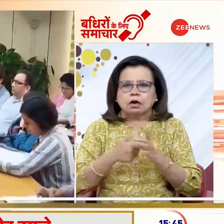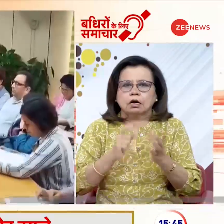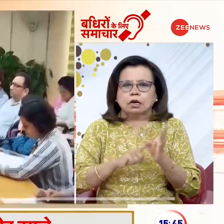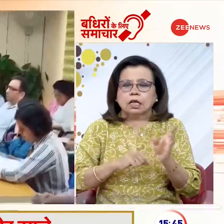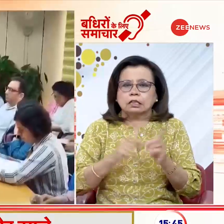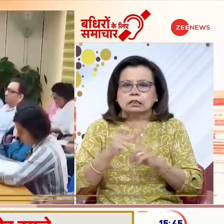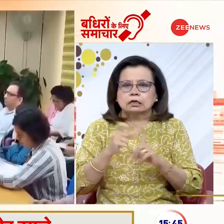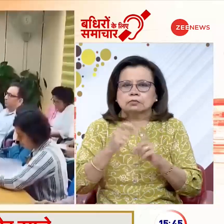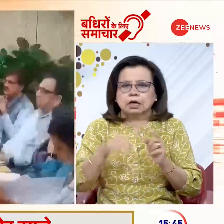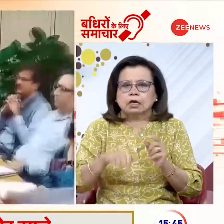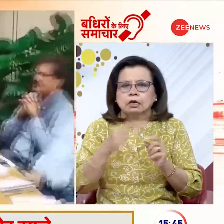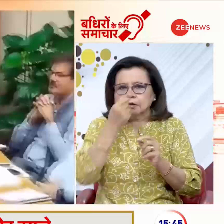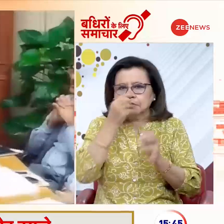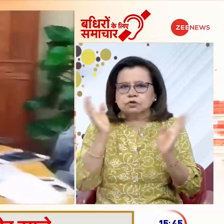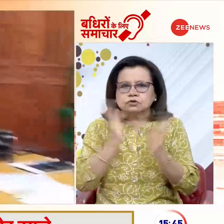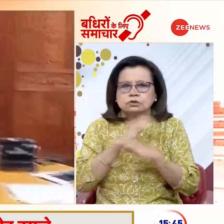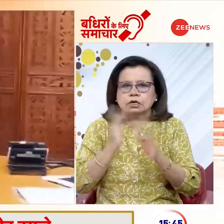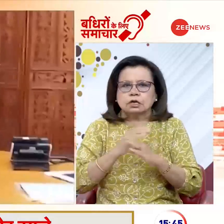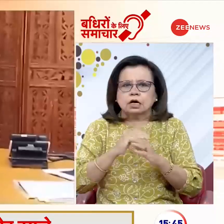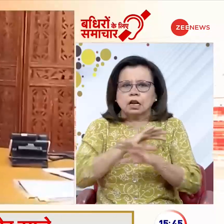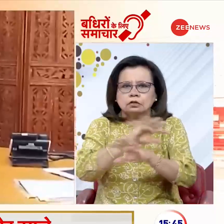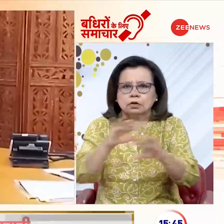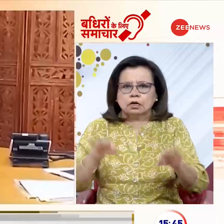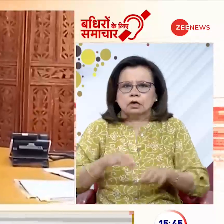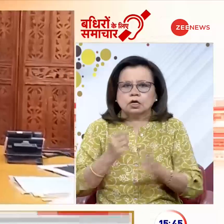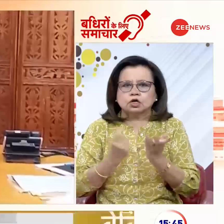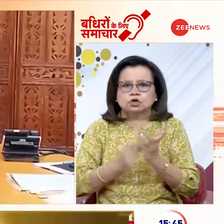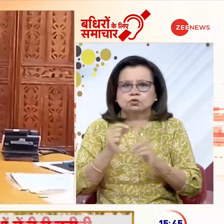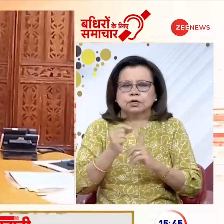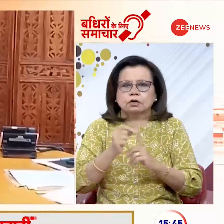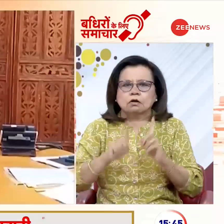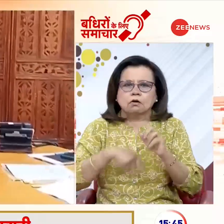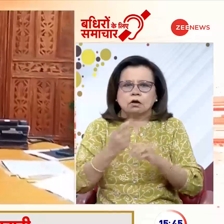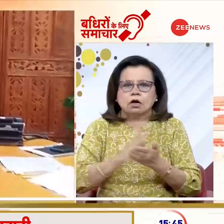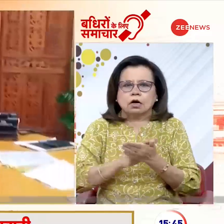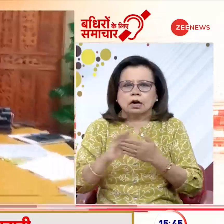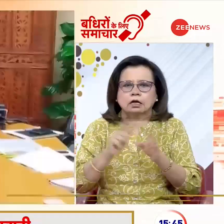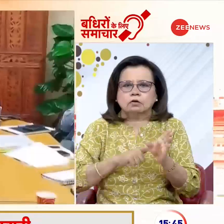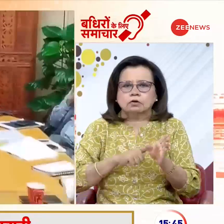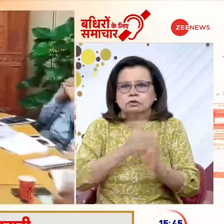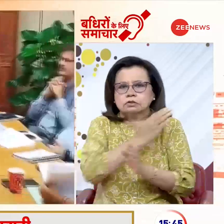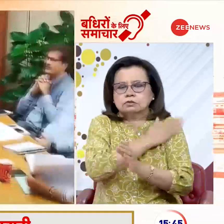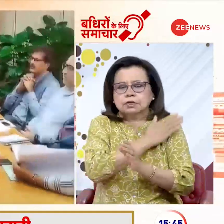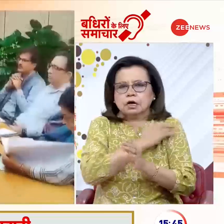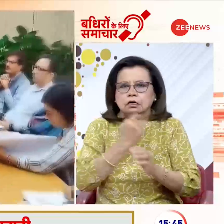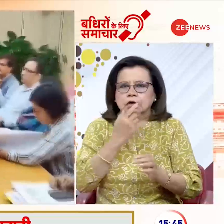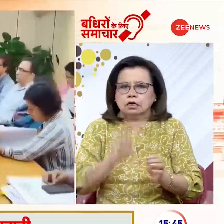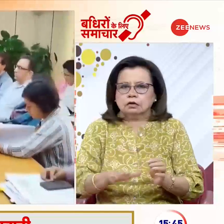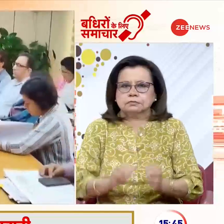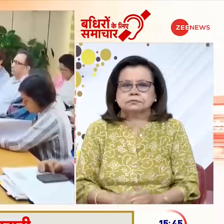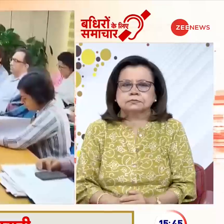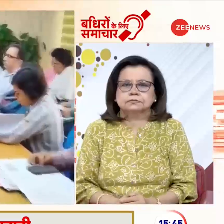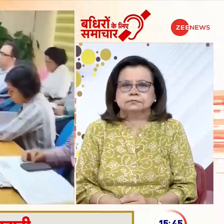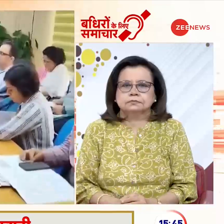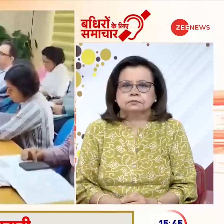राय ने दिल्ली में प्रदूषण के हालात को लेकर यूपी और हरियाणा को जिम्मेदार ठहराया।